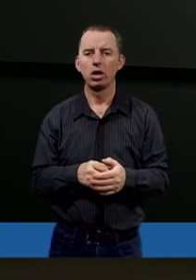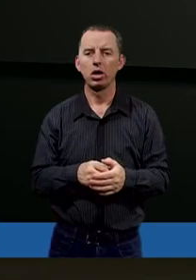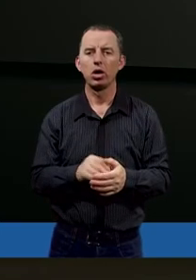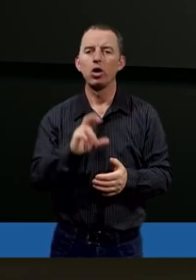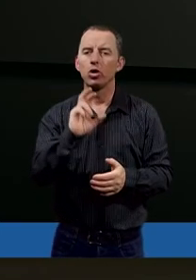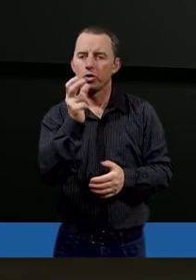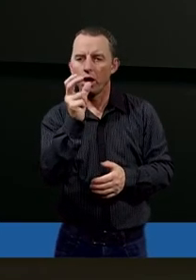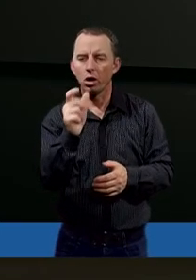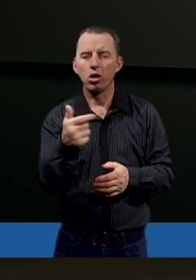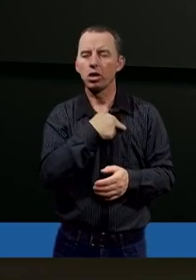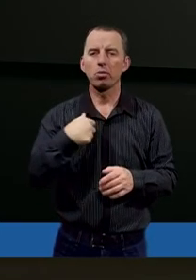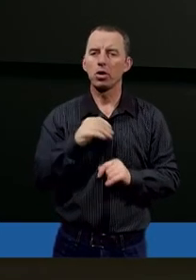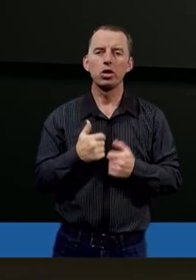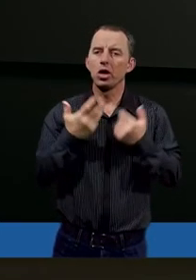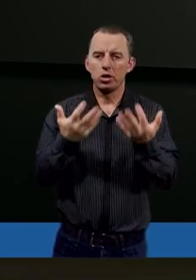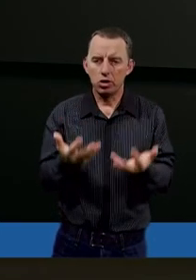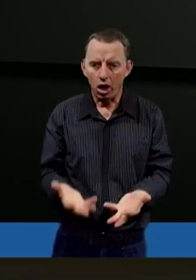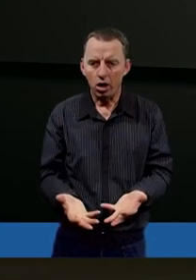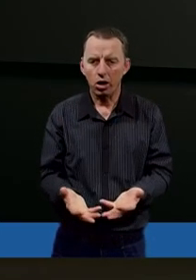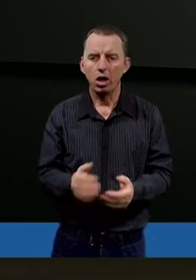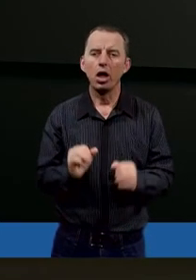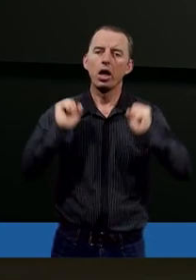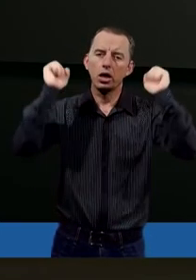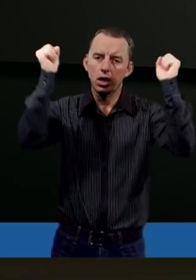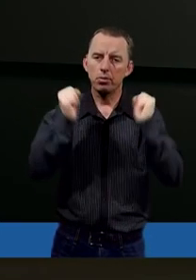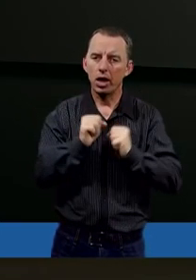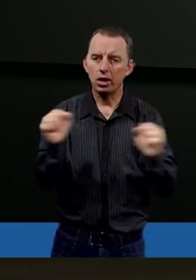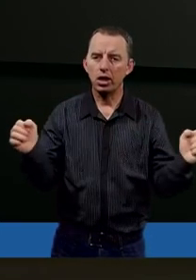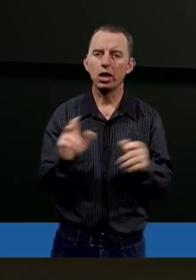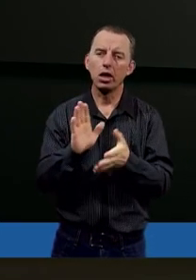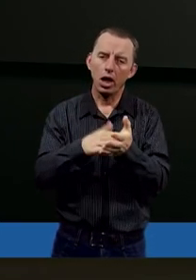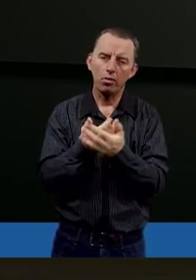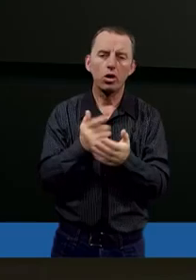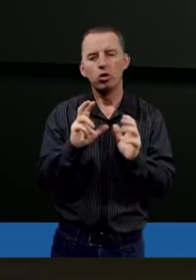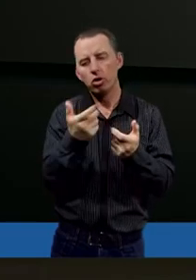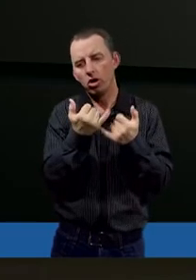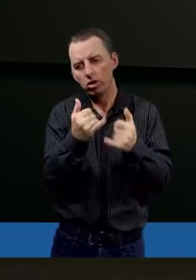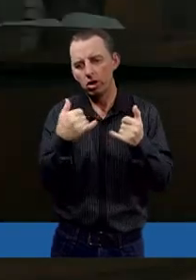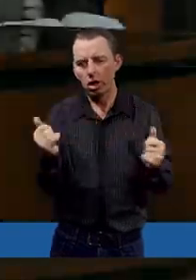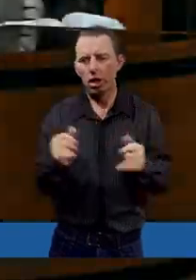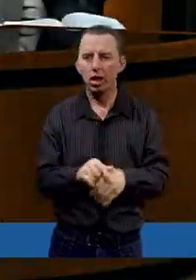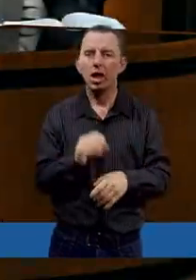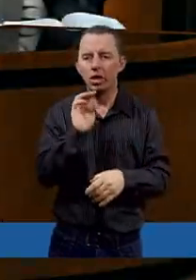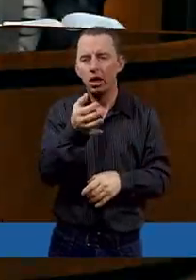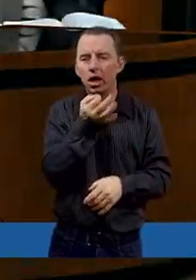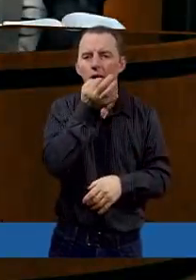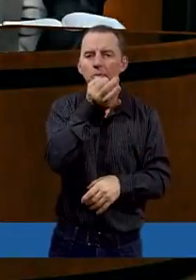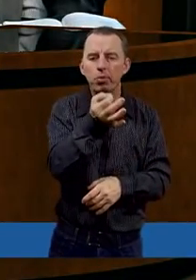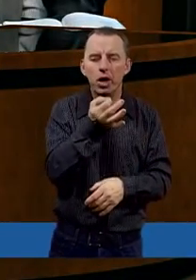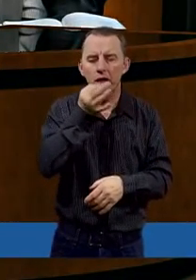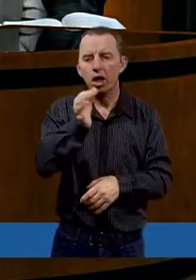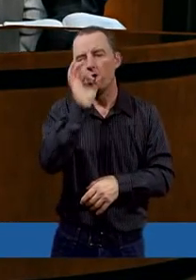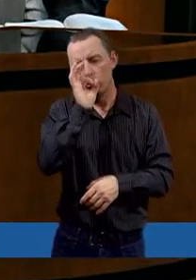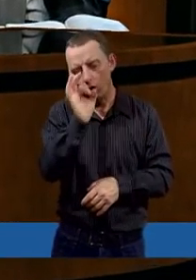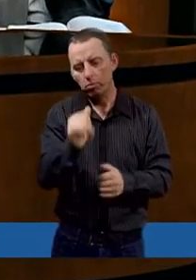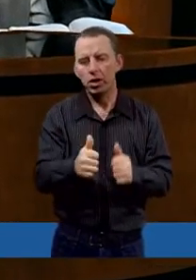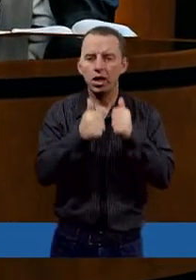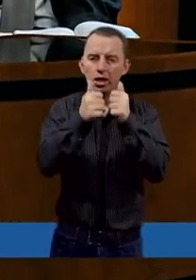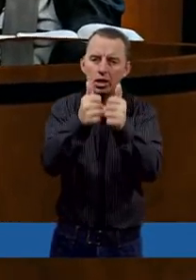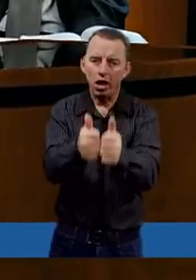czegoś nam się nie chciało, gimnastyki na przykład, albo czegoś innego. I takie pytania dobrze